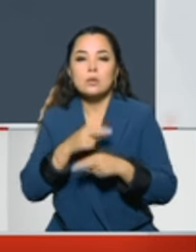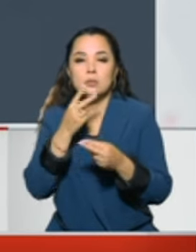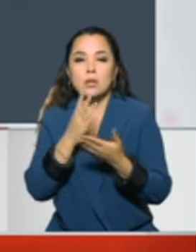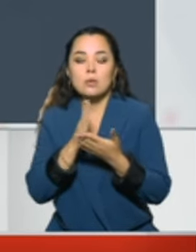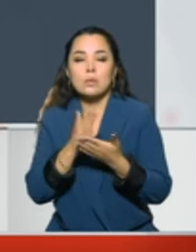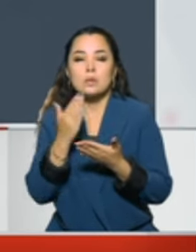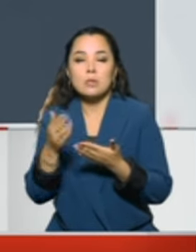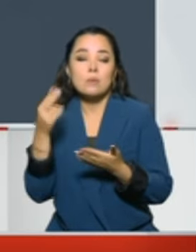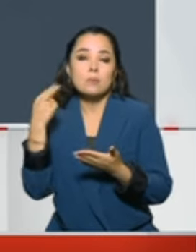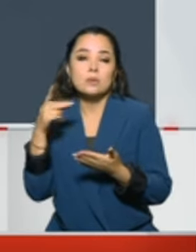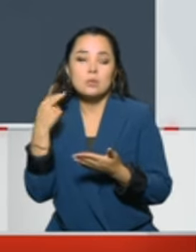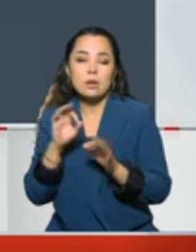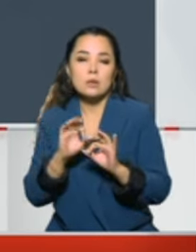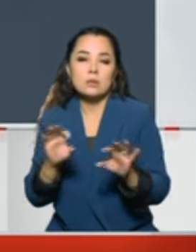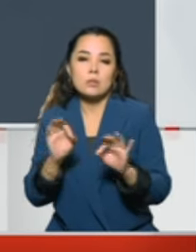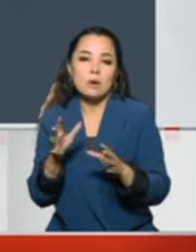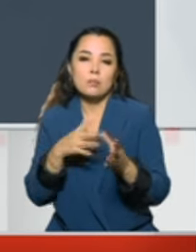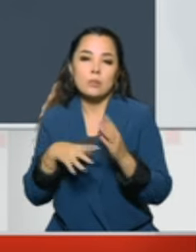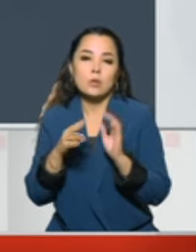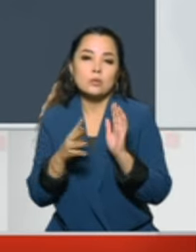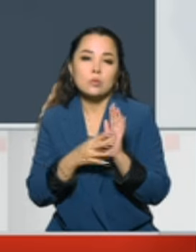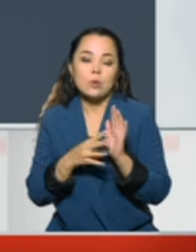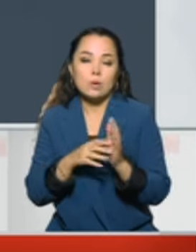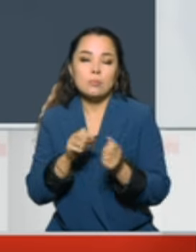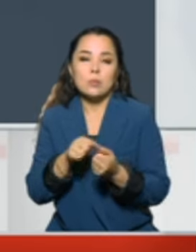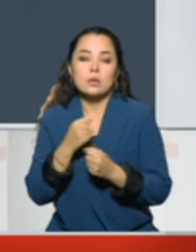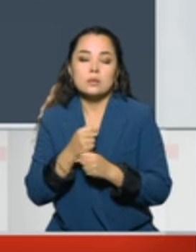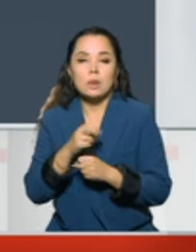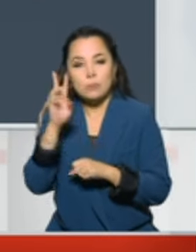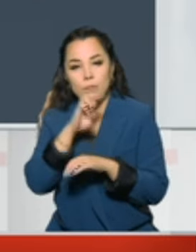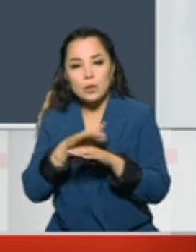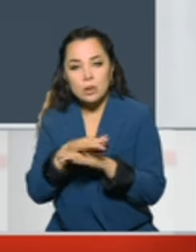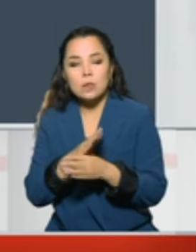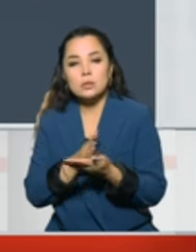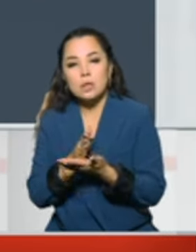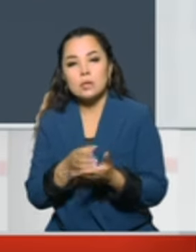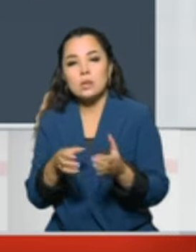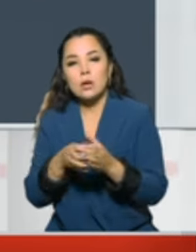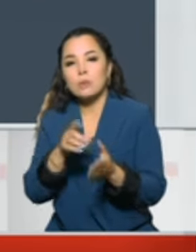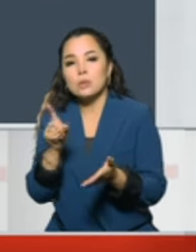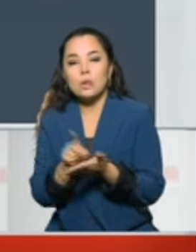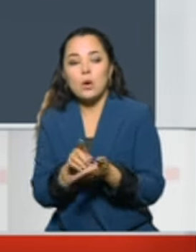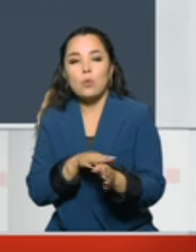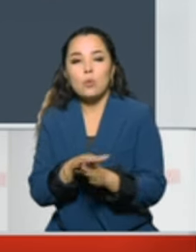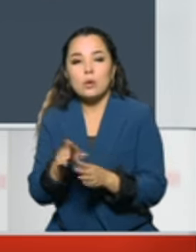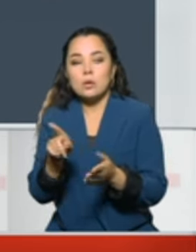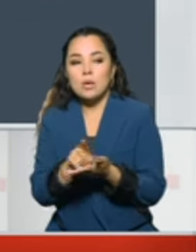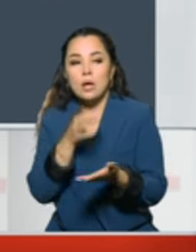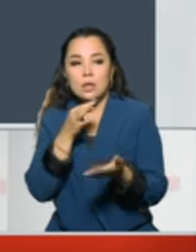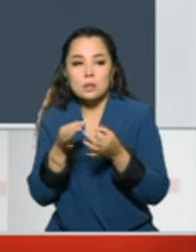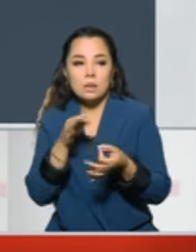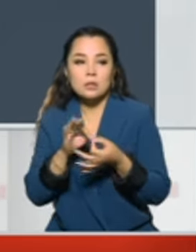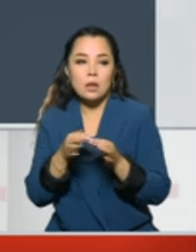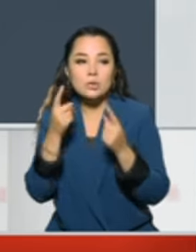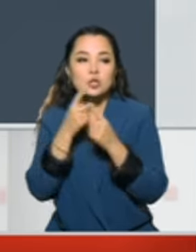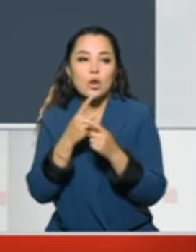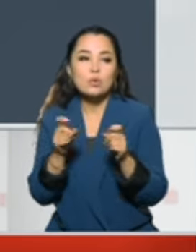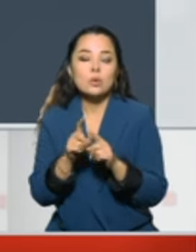аударды. Президент атап өткен барлық 9 басымдық мемлекеттік саясатты дәл осы міндетті орындауға жұмылдырады.